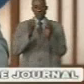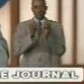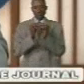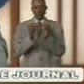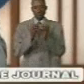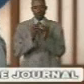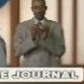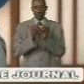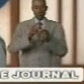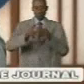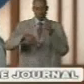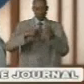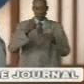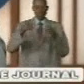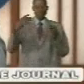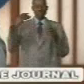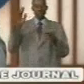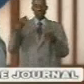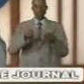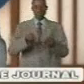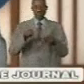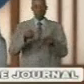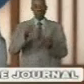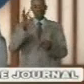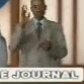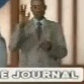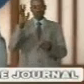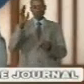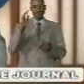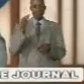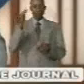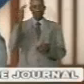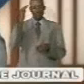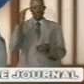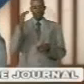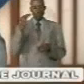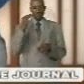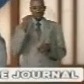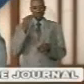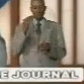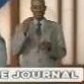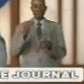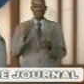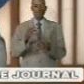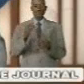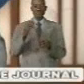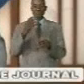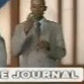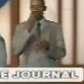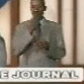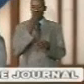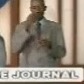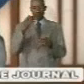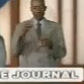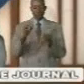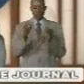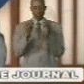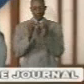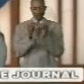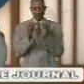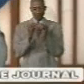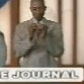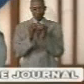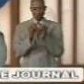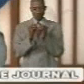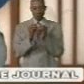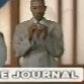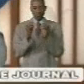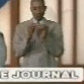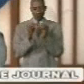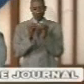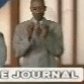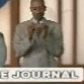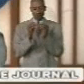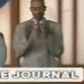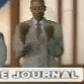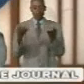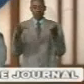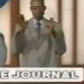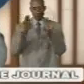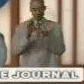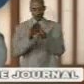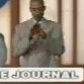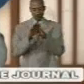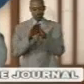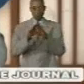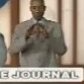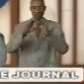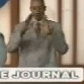travaux en prélude du 14e sommet de la francophonie du sommet des chefs d'État et de gouvernement membres de l'Organisation internationale de la